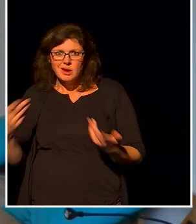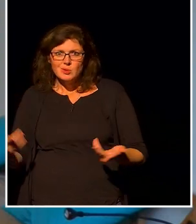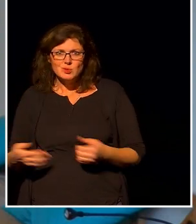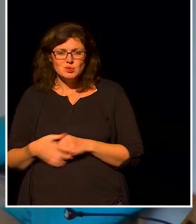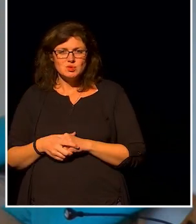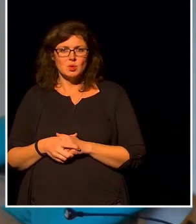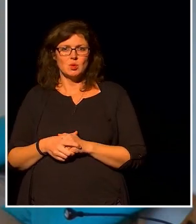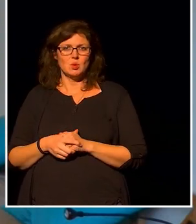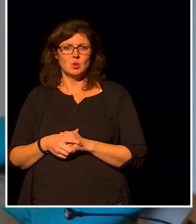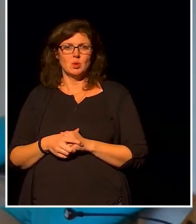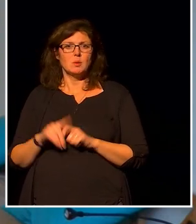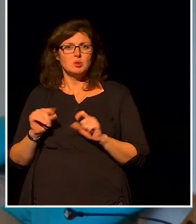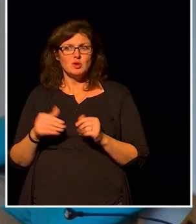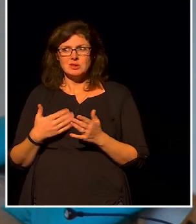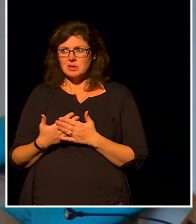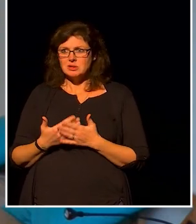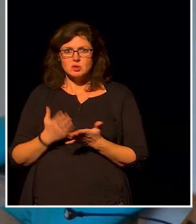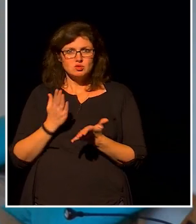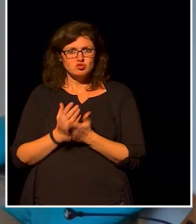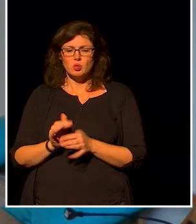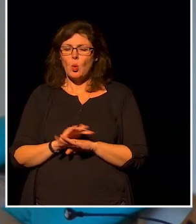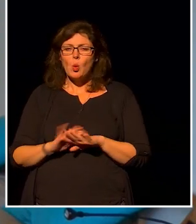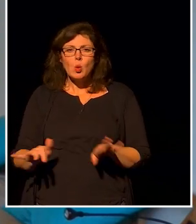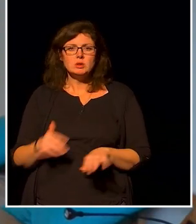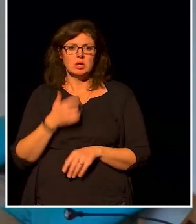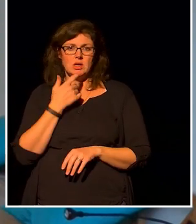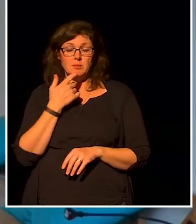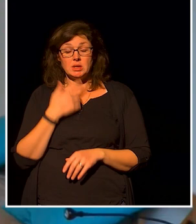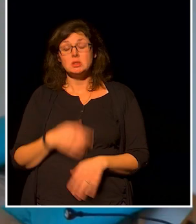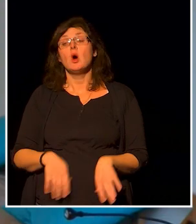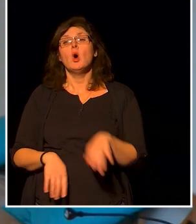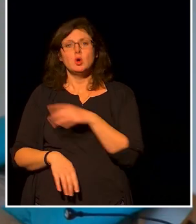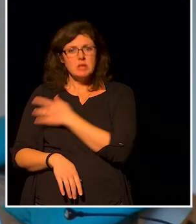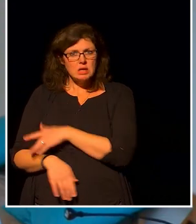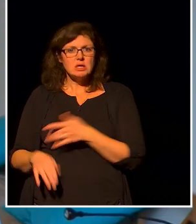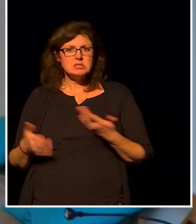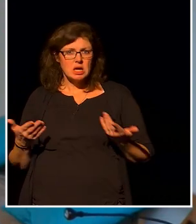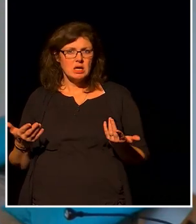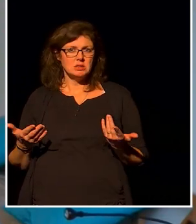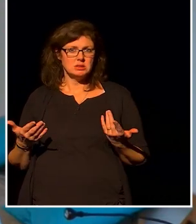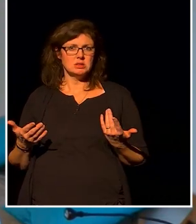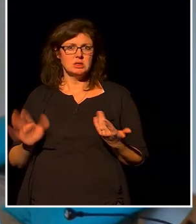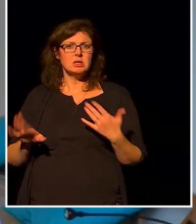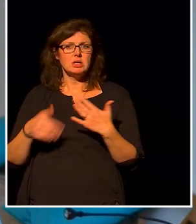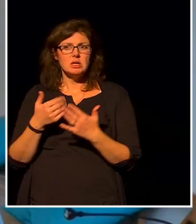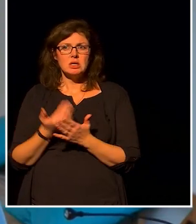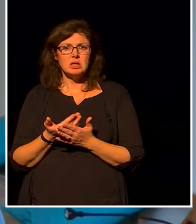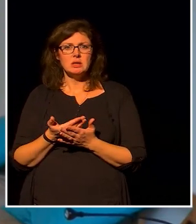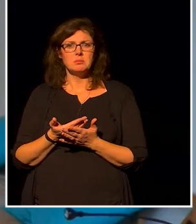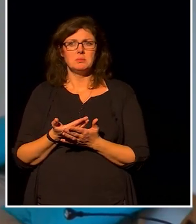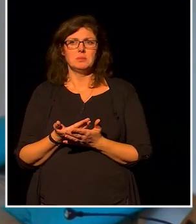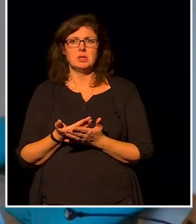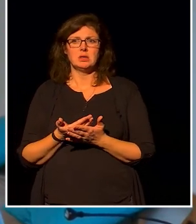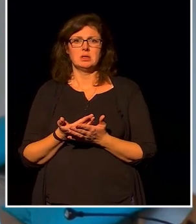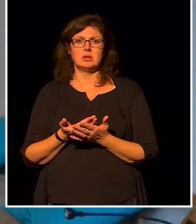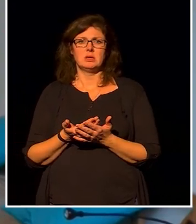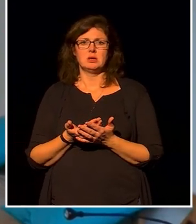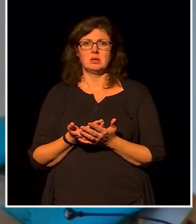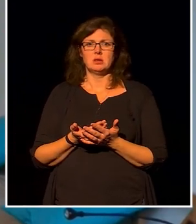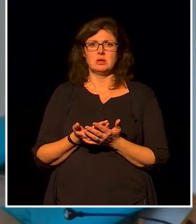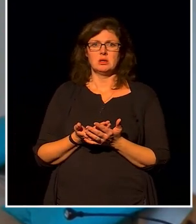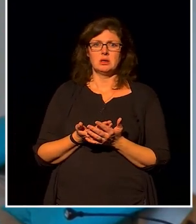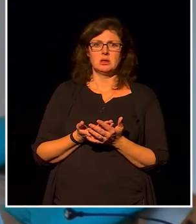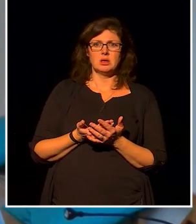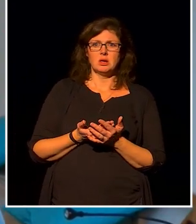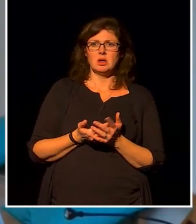ein Grundelement. Und auf der anderen Seite gibt es quer über die politischen